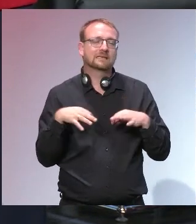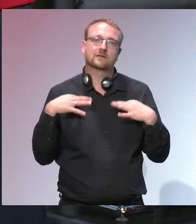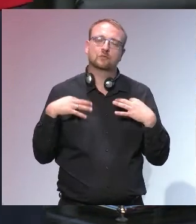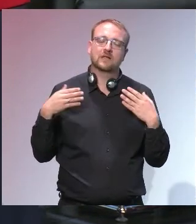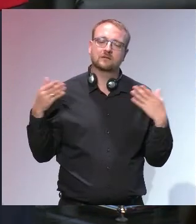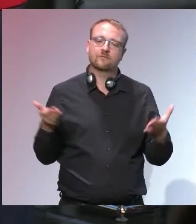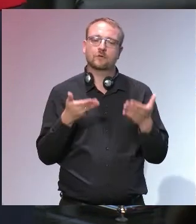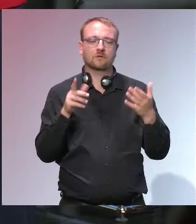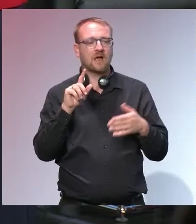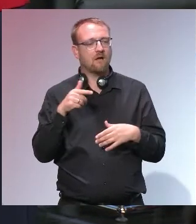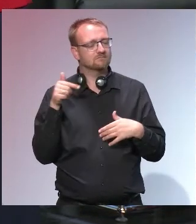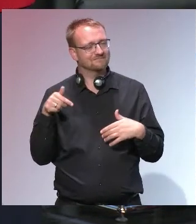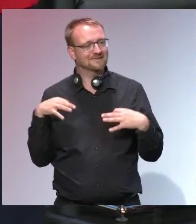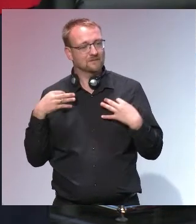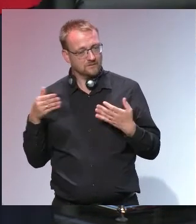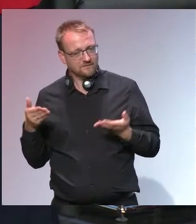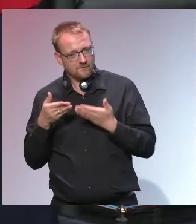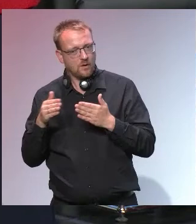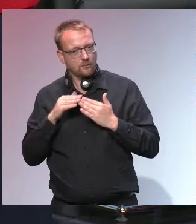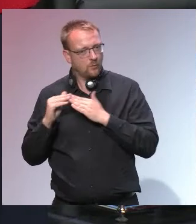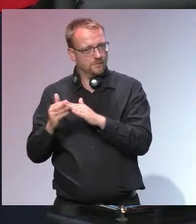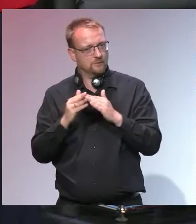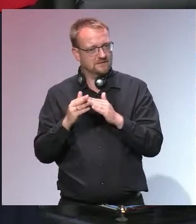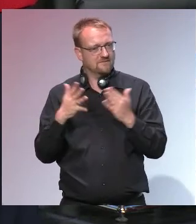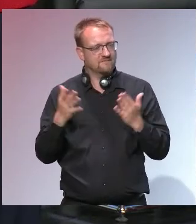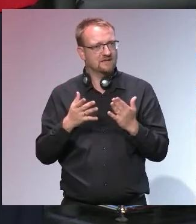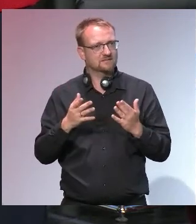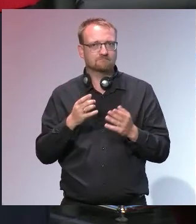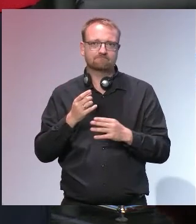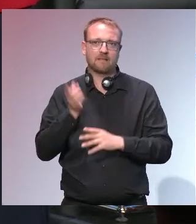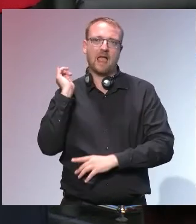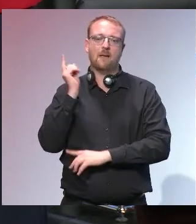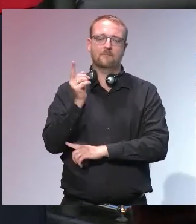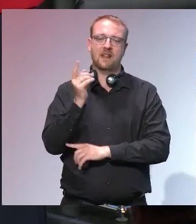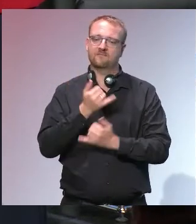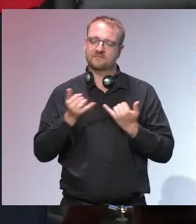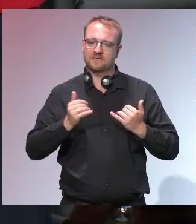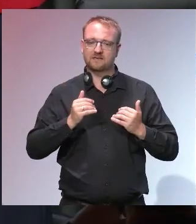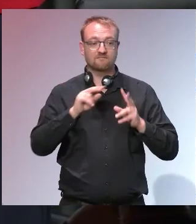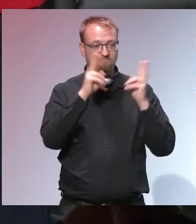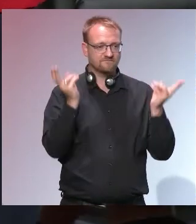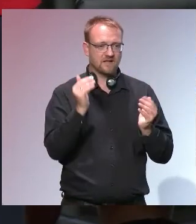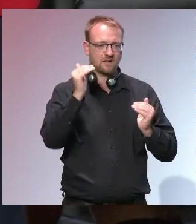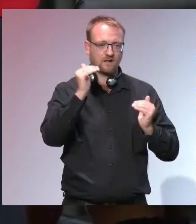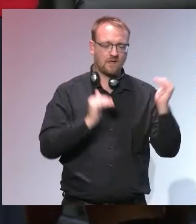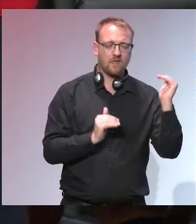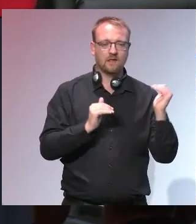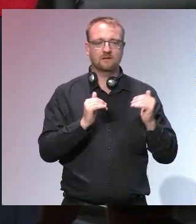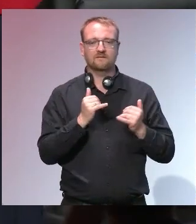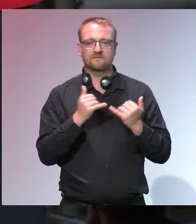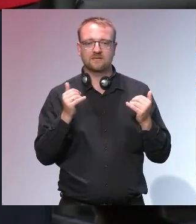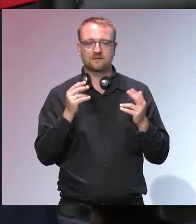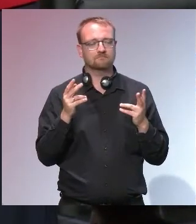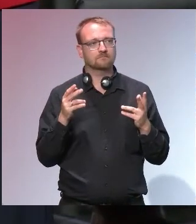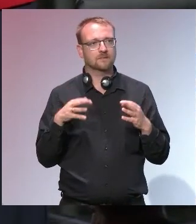könnte auch aus dieser Community heraus der dringende Appell sein, dass mit einer ungleichen Welt wir weder die